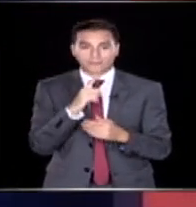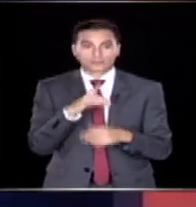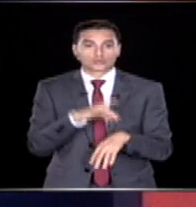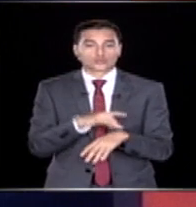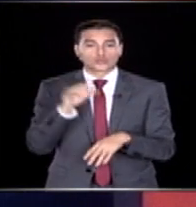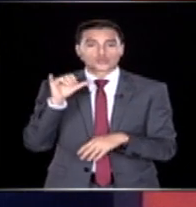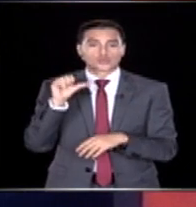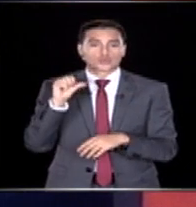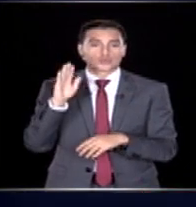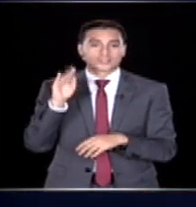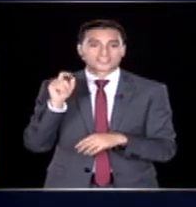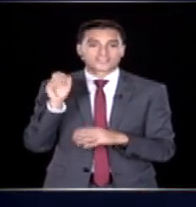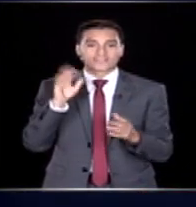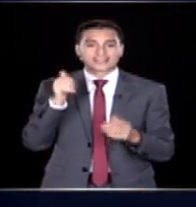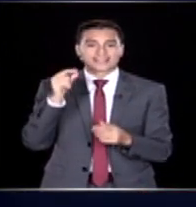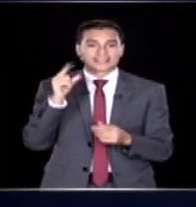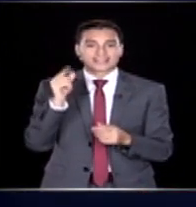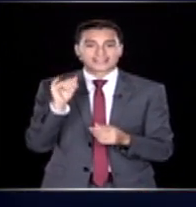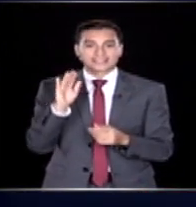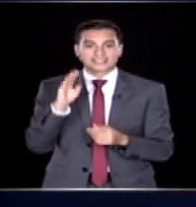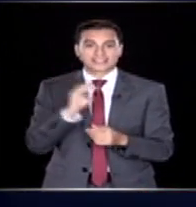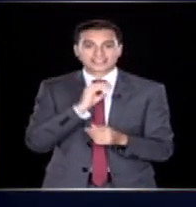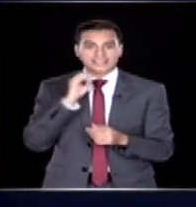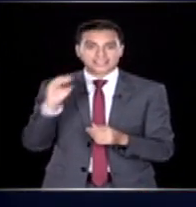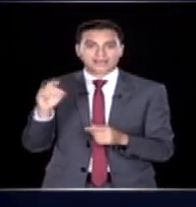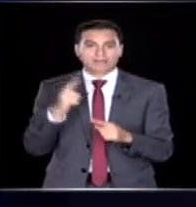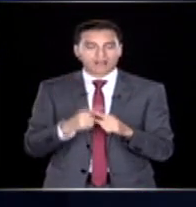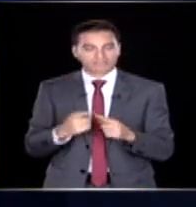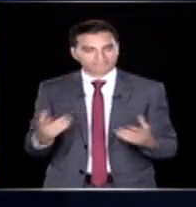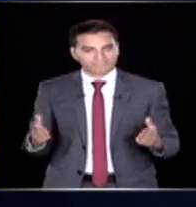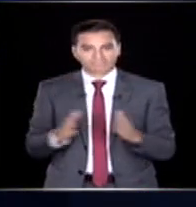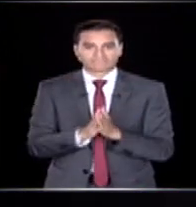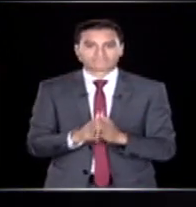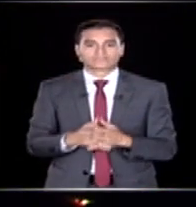دكتور يوسف إدريس. دكتور يوسف إدريس بعشر نقط. إجابة خاطئة.